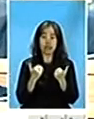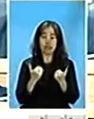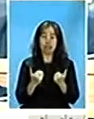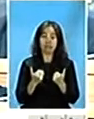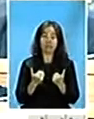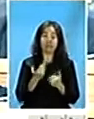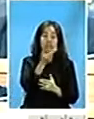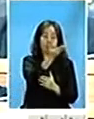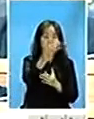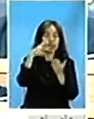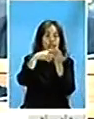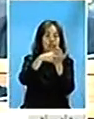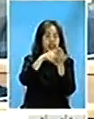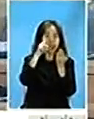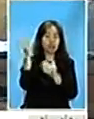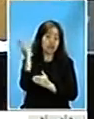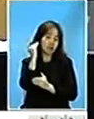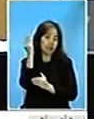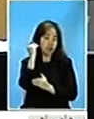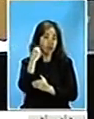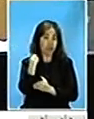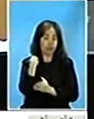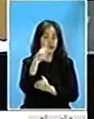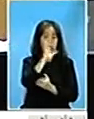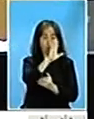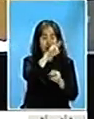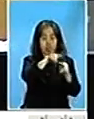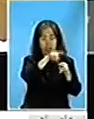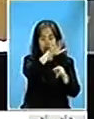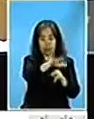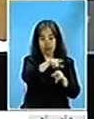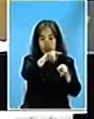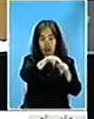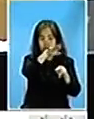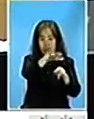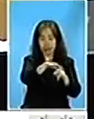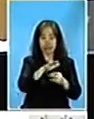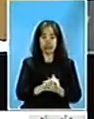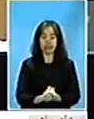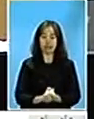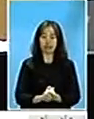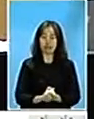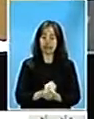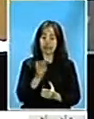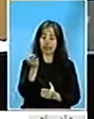คุณหมอเดี๋ยวผมกำลังฟังอยู่ฮะเดี๋ยวผมกำลังทักท้วงอยู่เดี๋ยวนั่งก่อนนะเดี๋ยวฟังนิดหนึ่งเชิญนะ